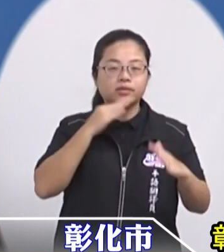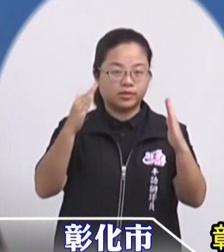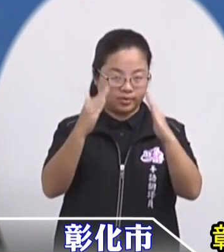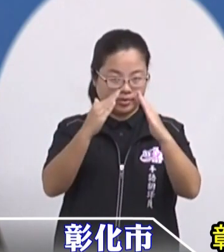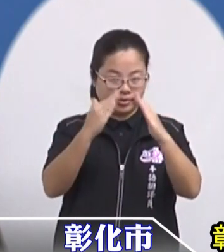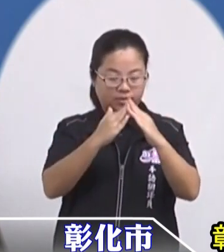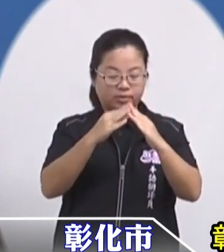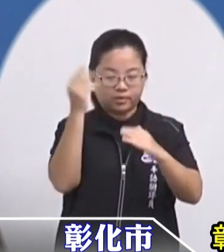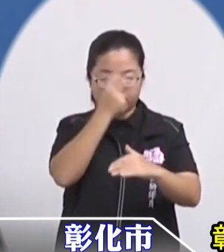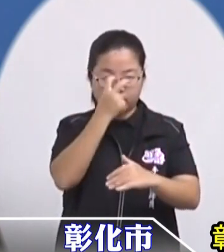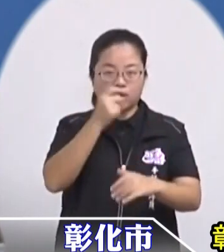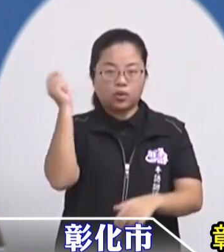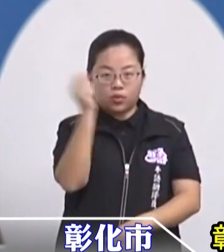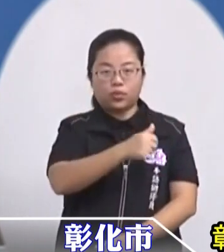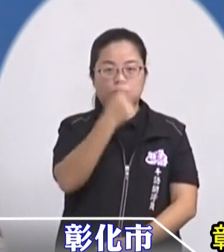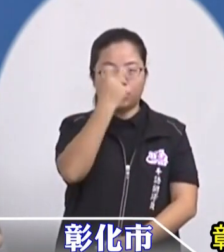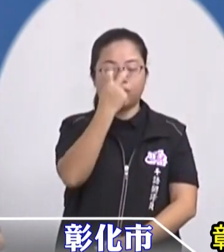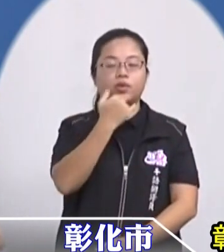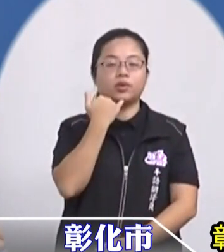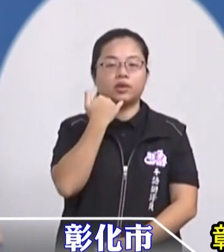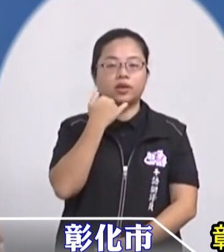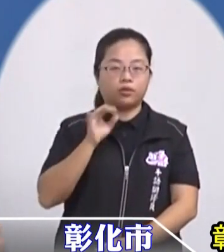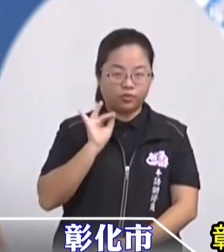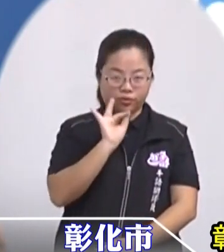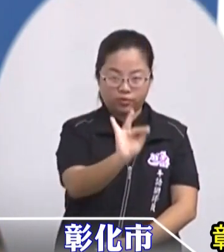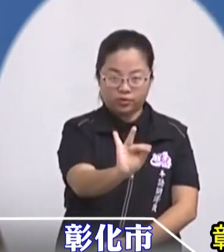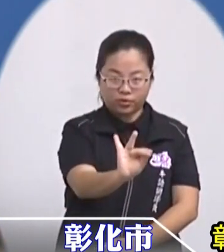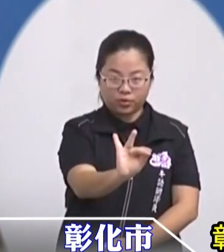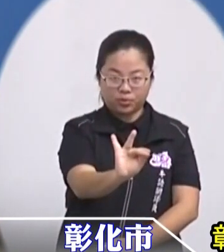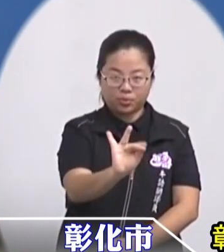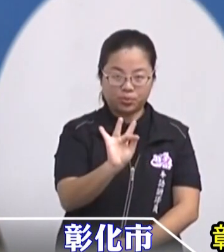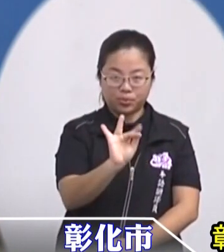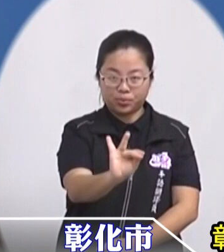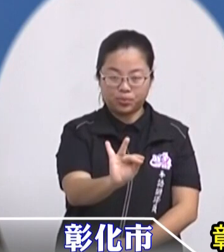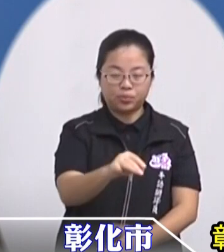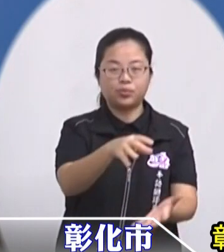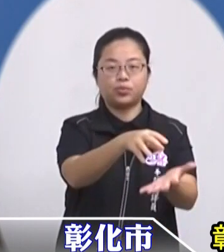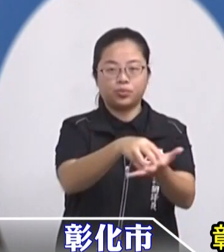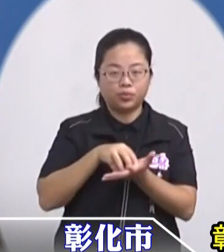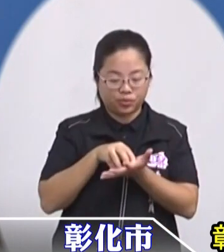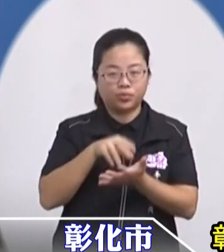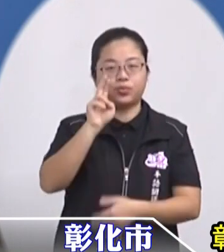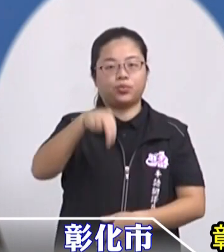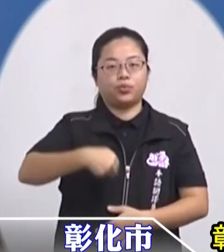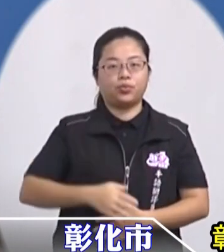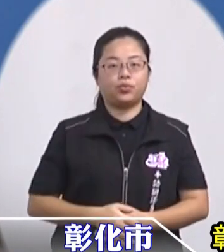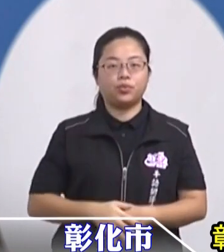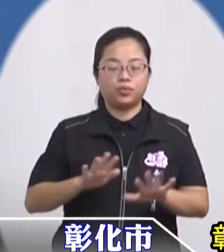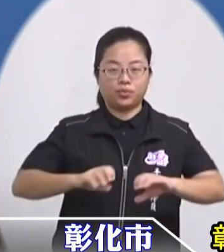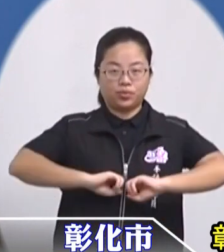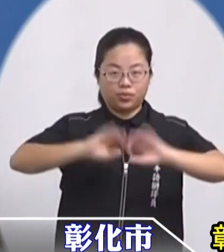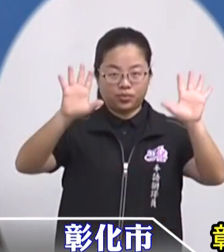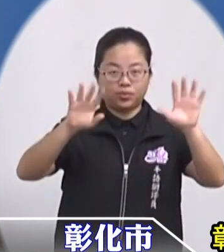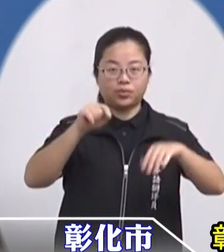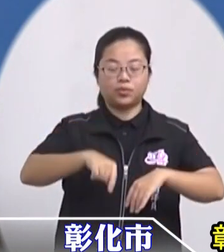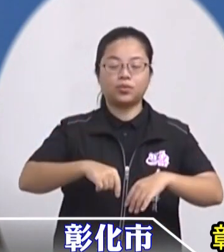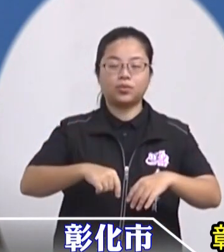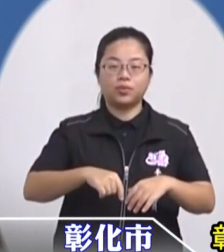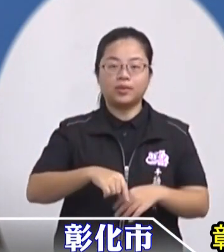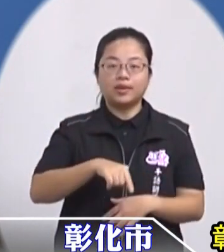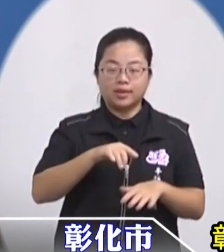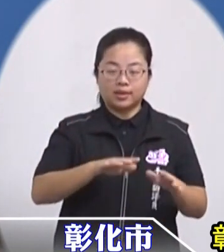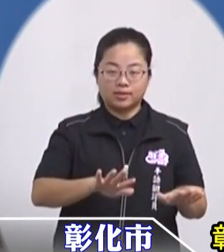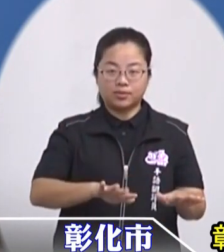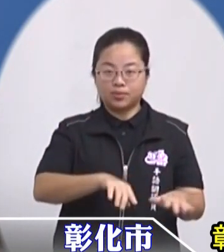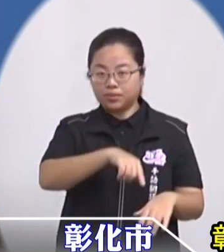筛哈。那完了之后可以交100块钱就可以有这个证明了哈。 好，来跟大家报告，在这一波、下一波我们